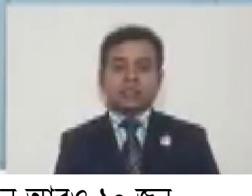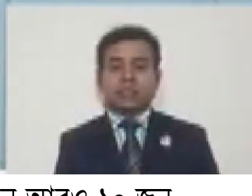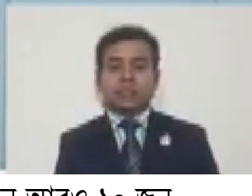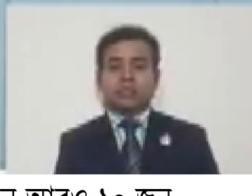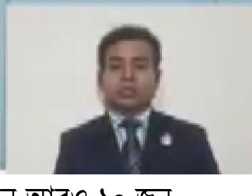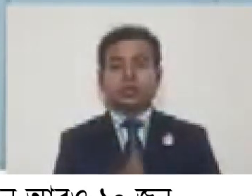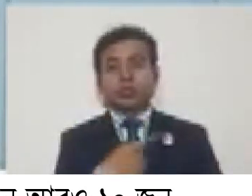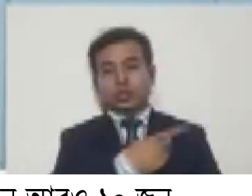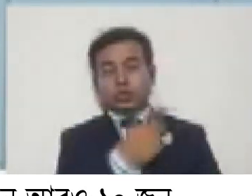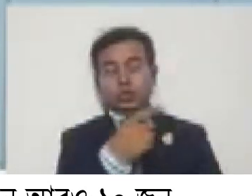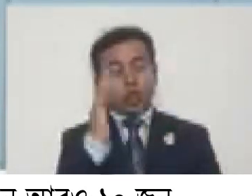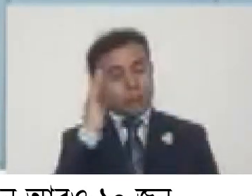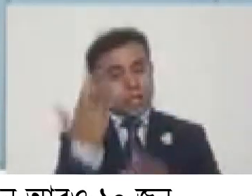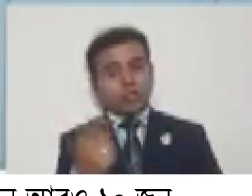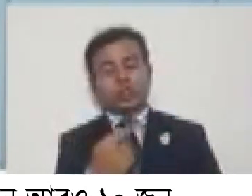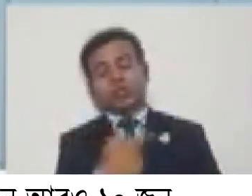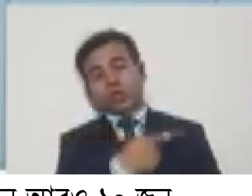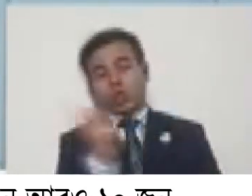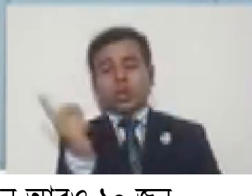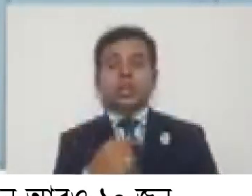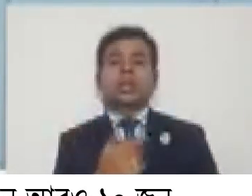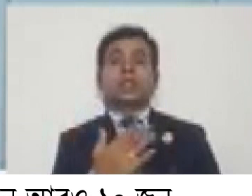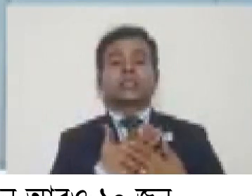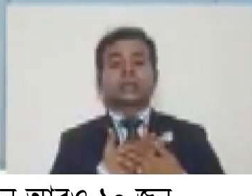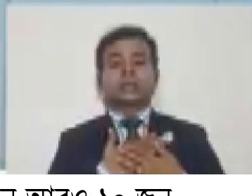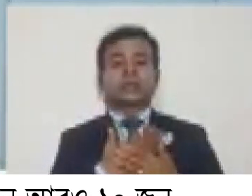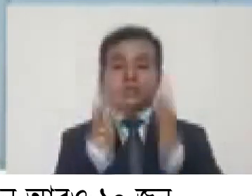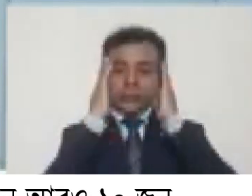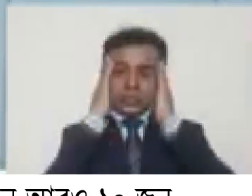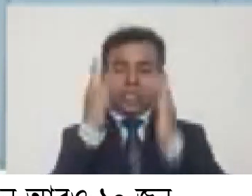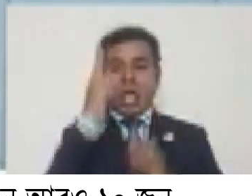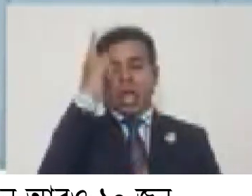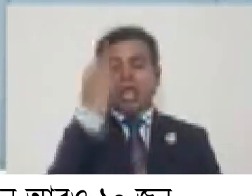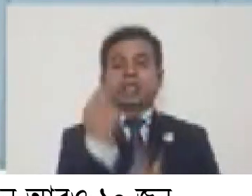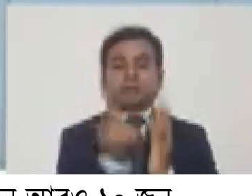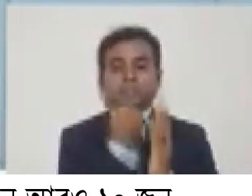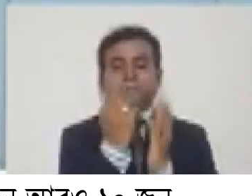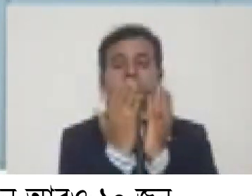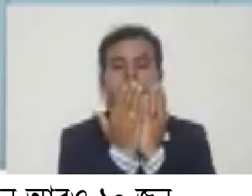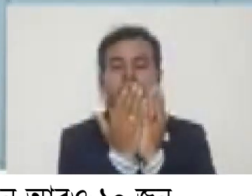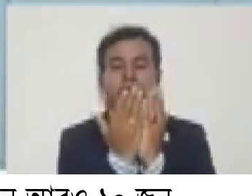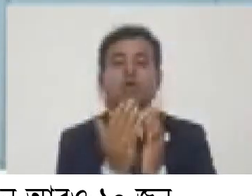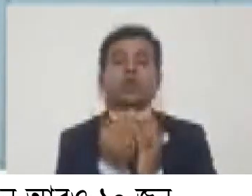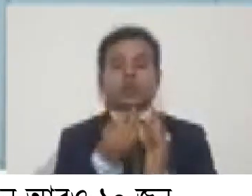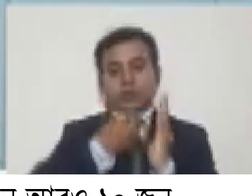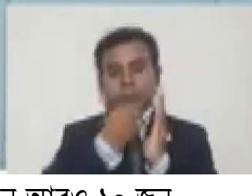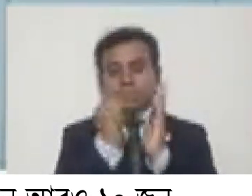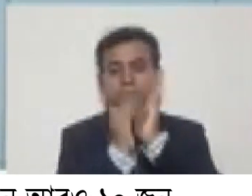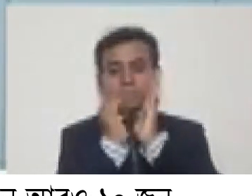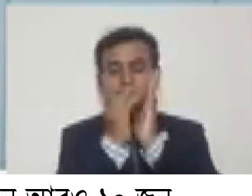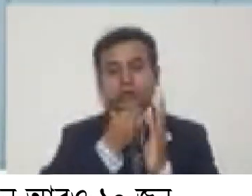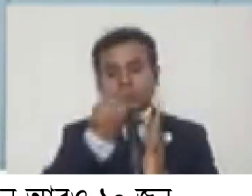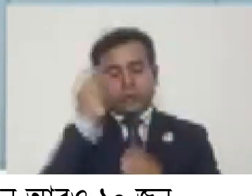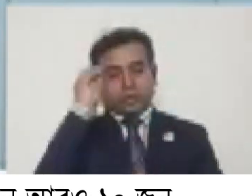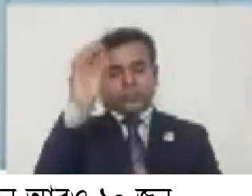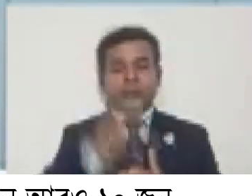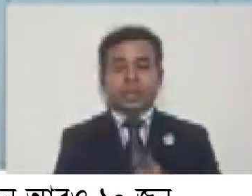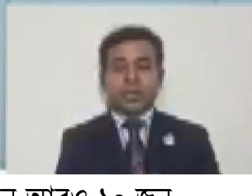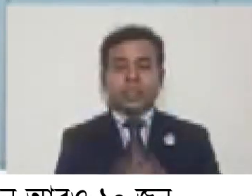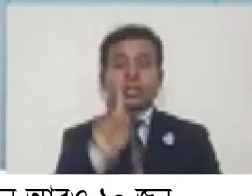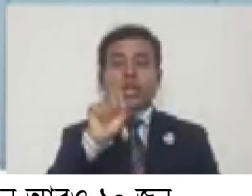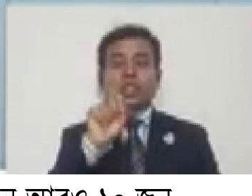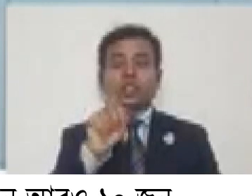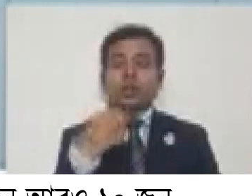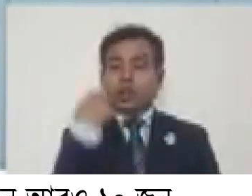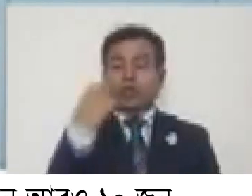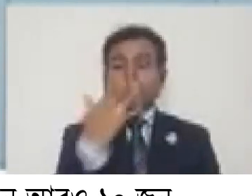কামনা করছি। আমাদের এই 10 জন যারা মৃত্যুবরণ করলেন তাদের বয়স